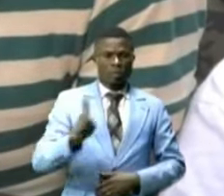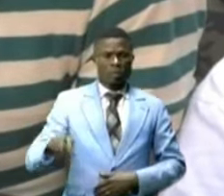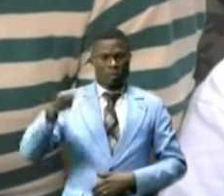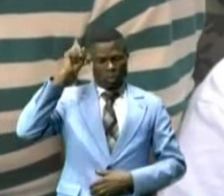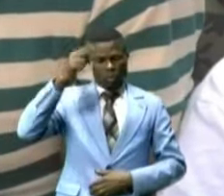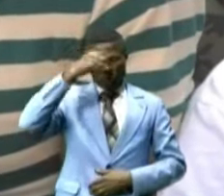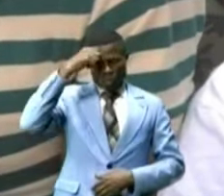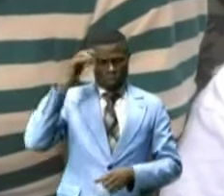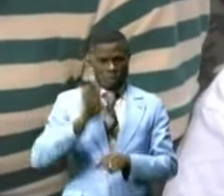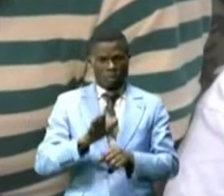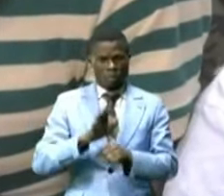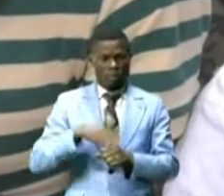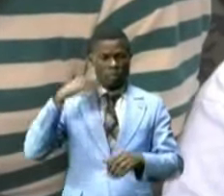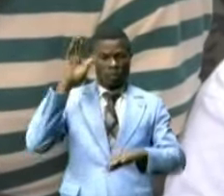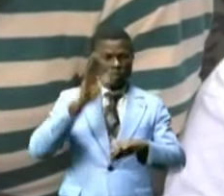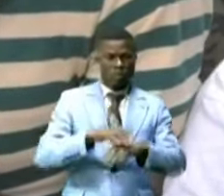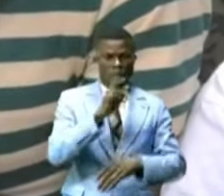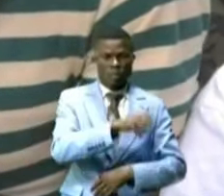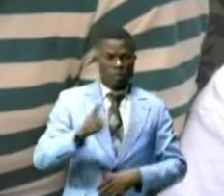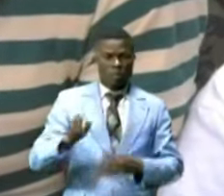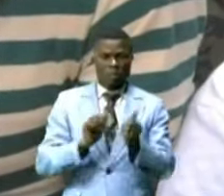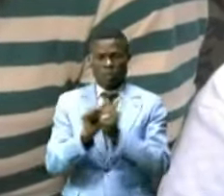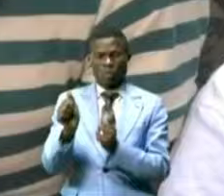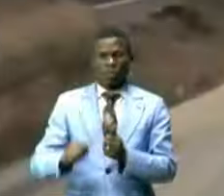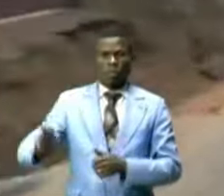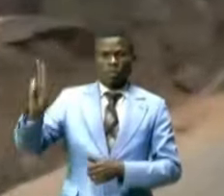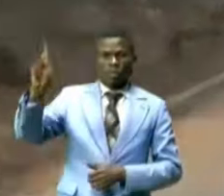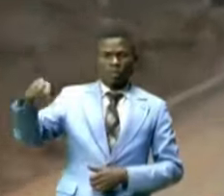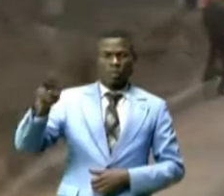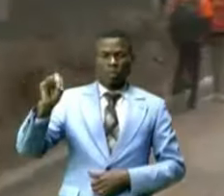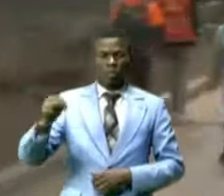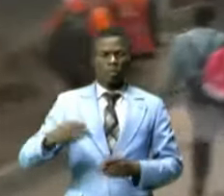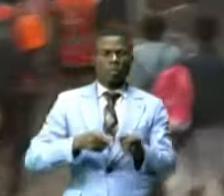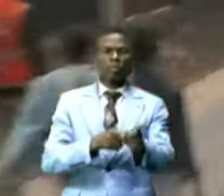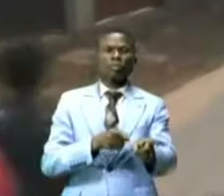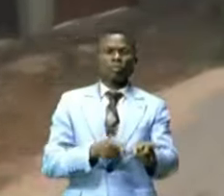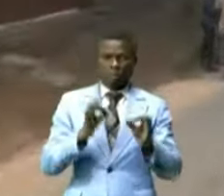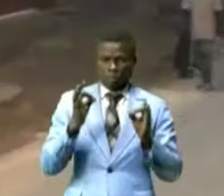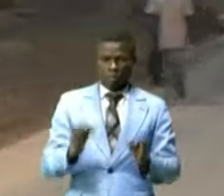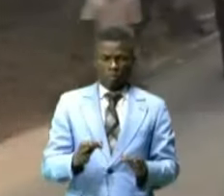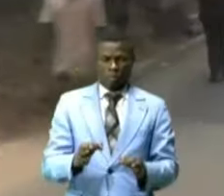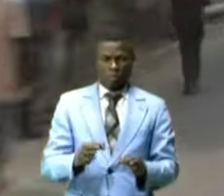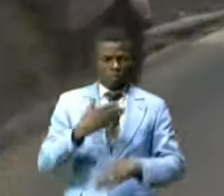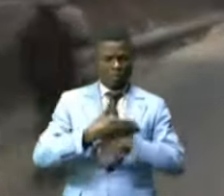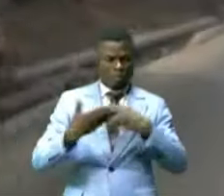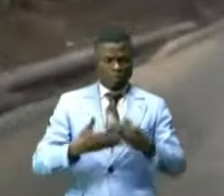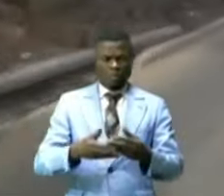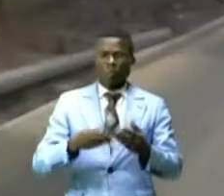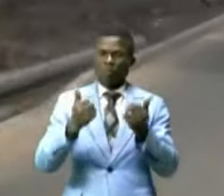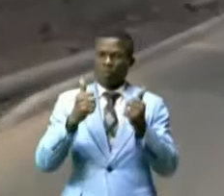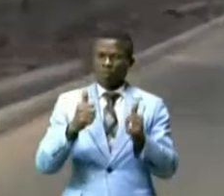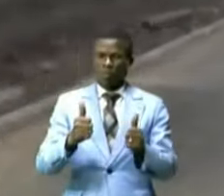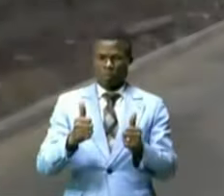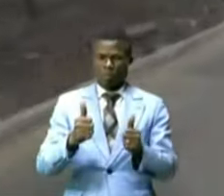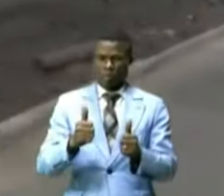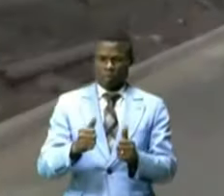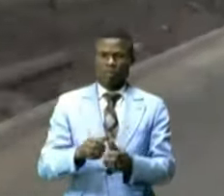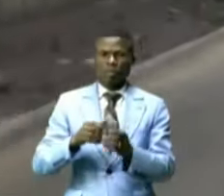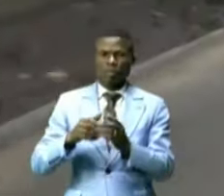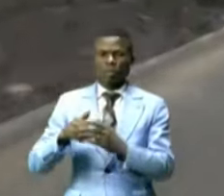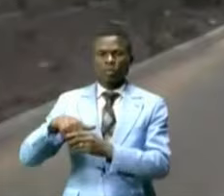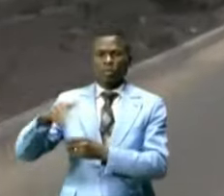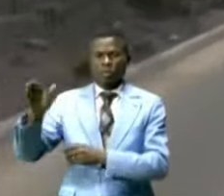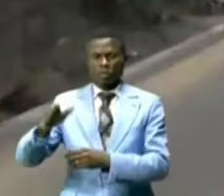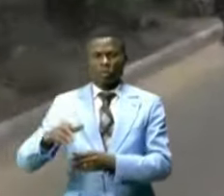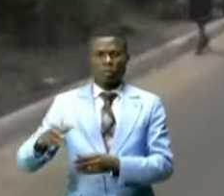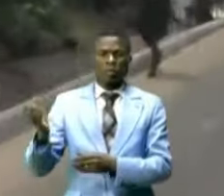vacance, pour ma pompage, il faut que je me à l'hyper et bambouteillage. Mais à aussi, le biso, pour ma lame, tout le monde pour le moins vertis, et puis